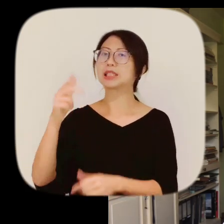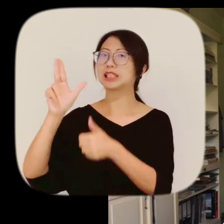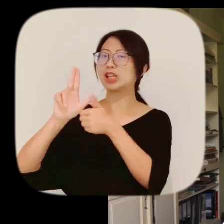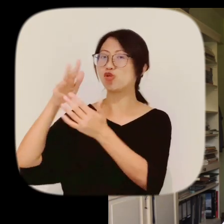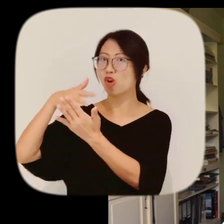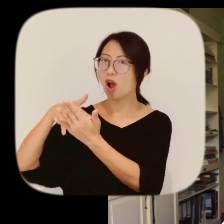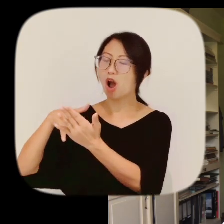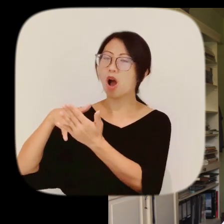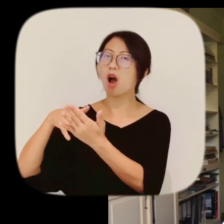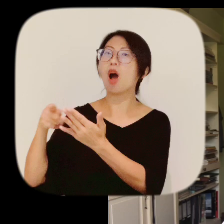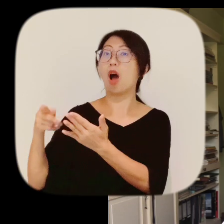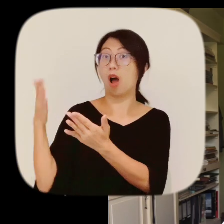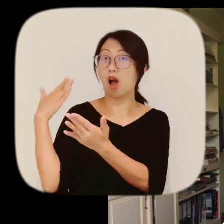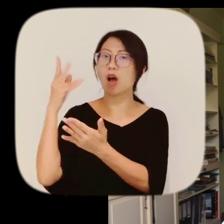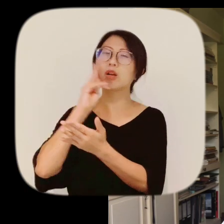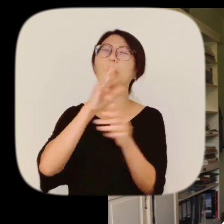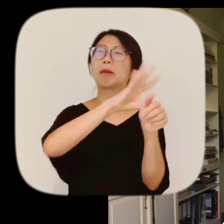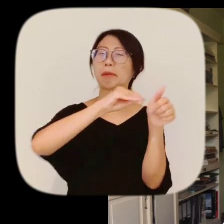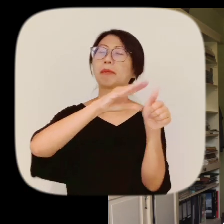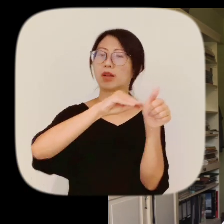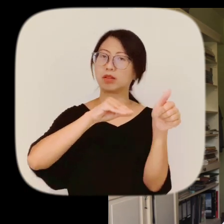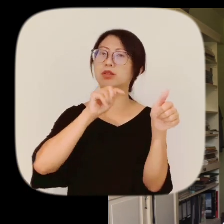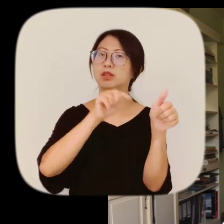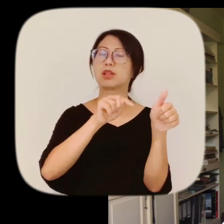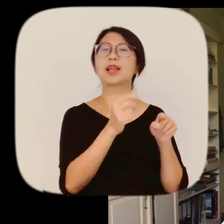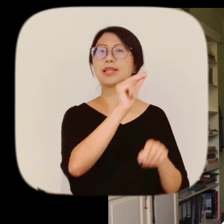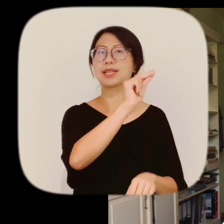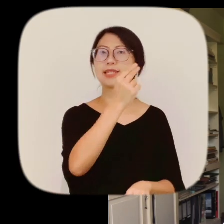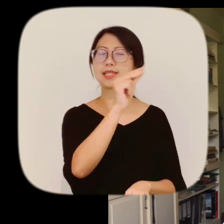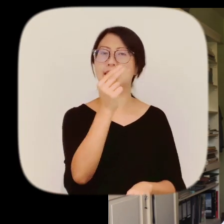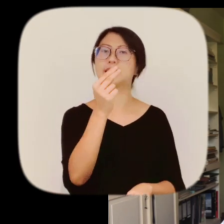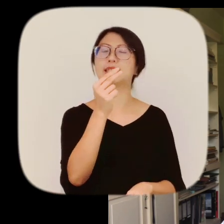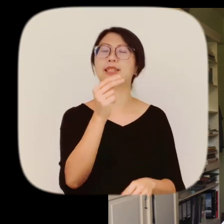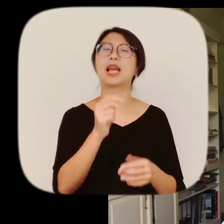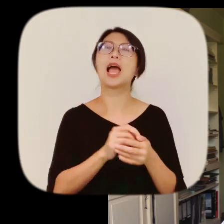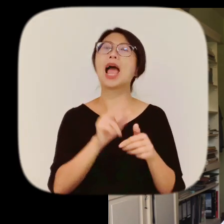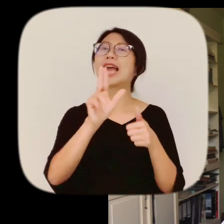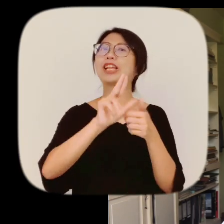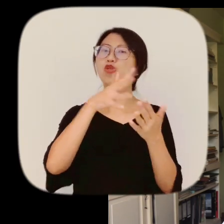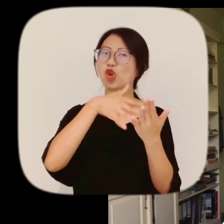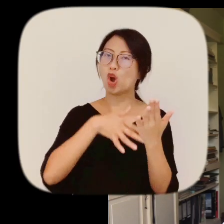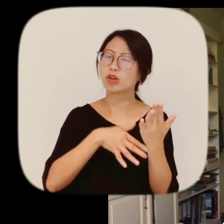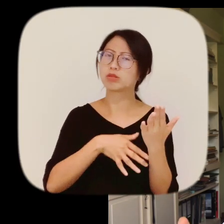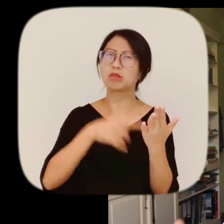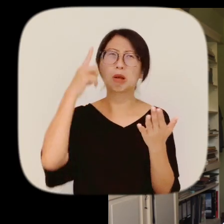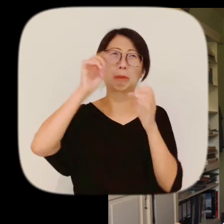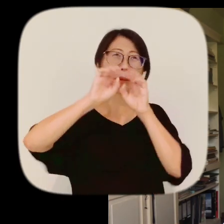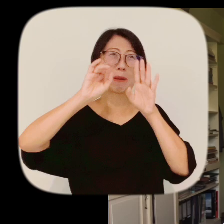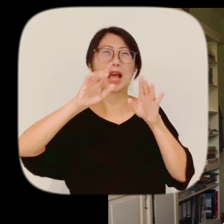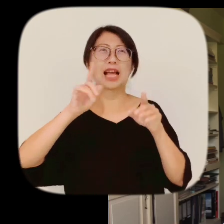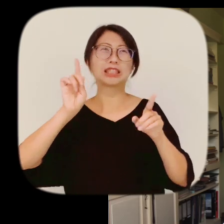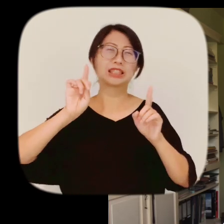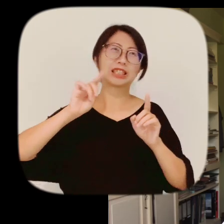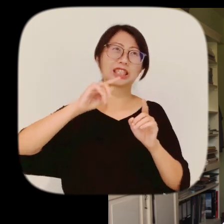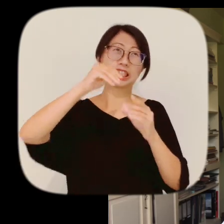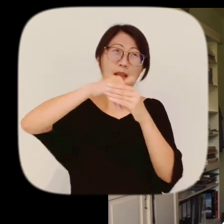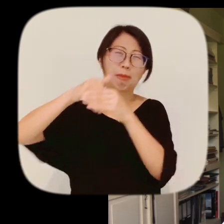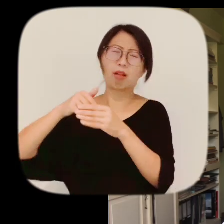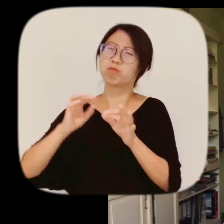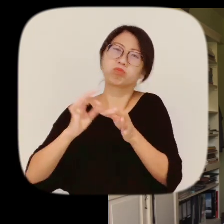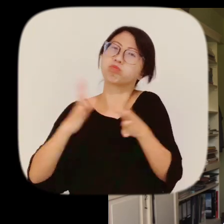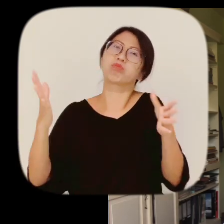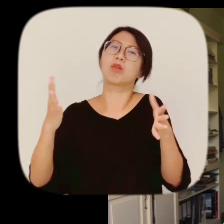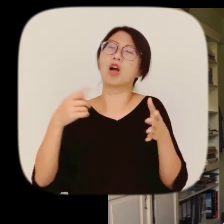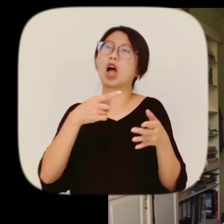是参考这个77县章的那我说了77县章的这个77县章呢其实他就不是说很多民主